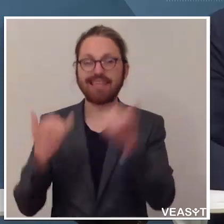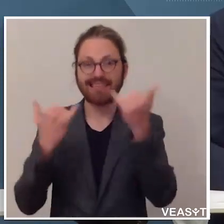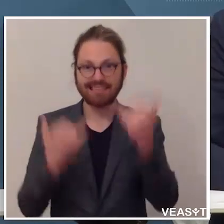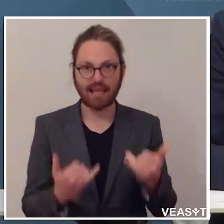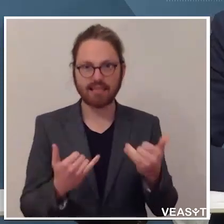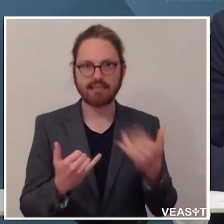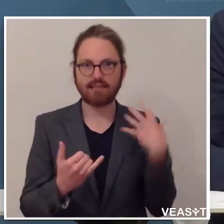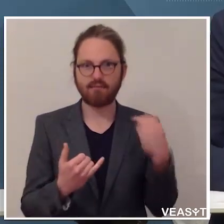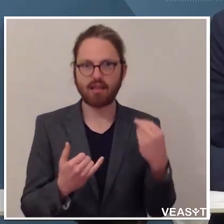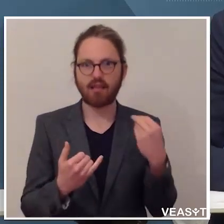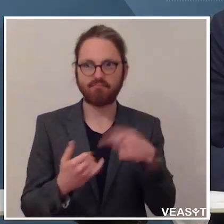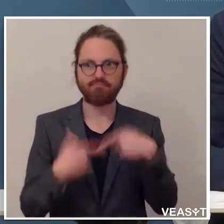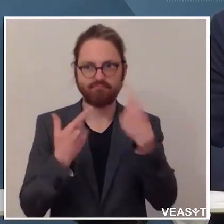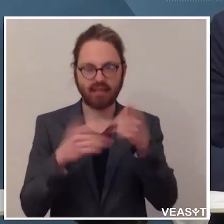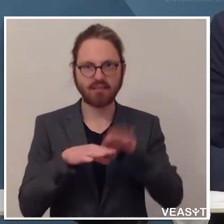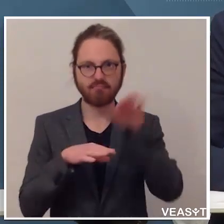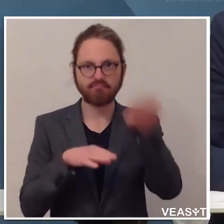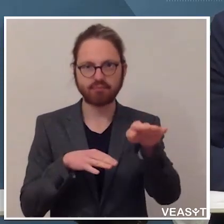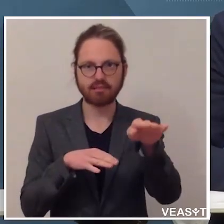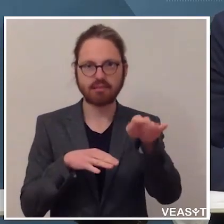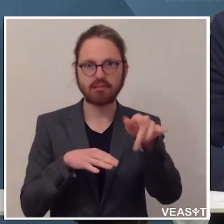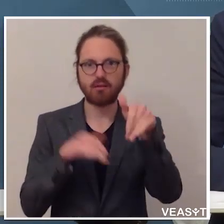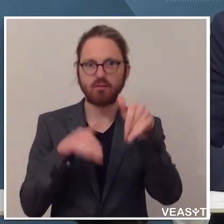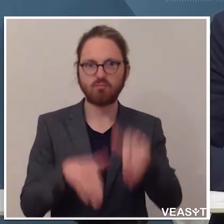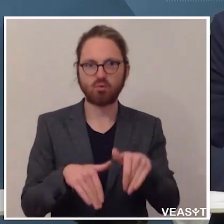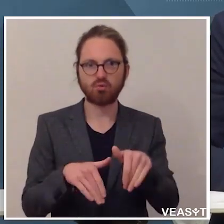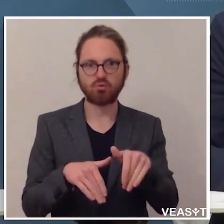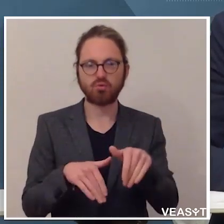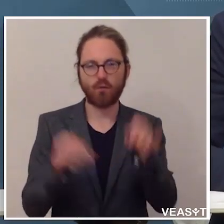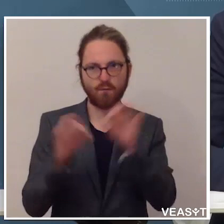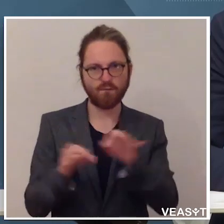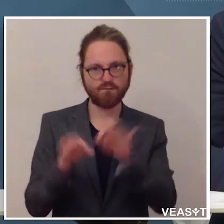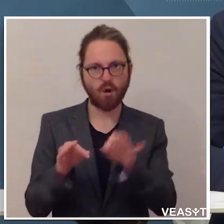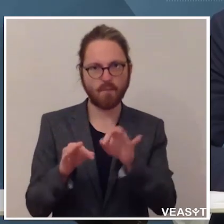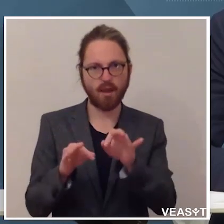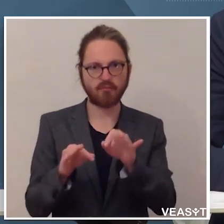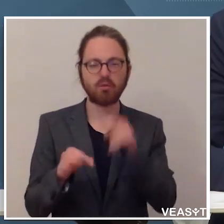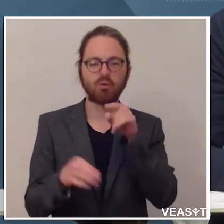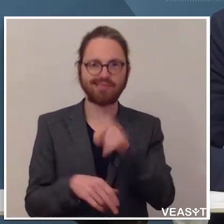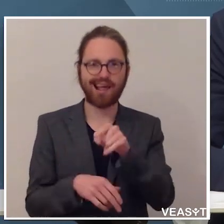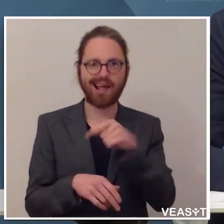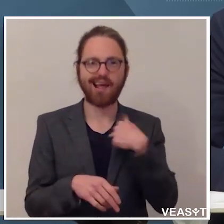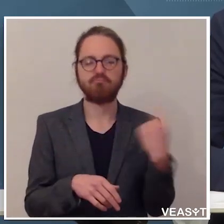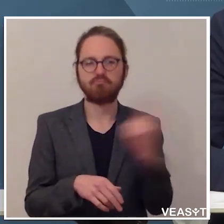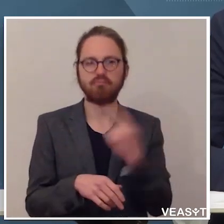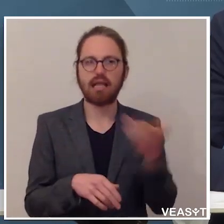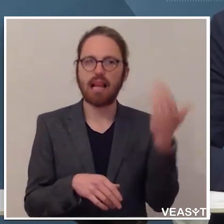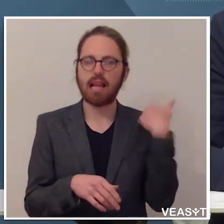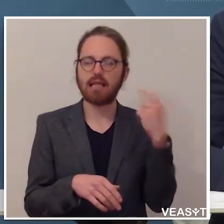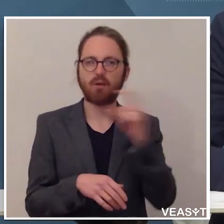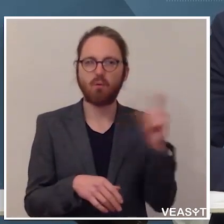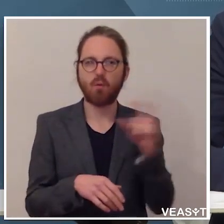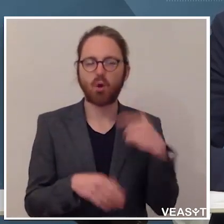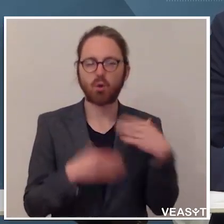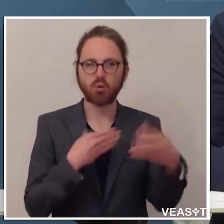es, die nächste Phase vorzubereiten. Und da haben wir in den letzten Wochen